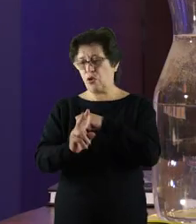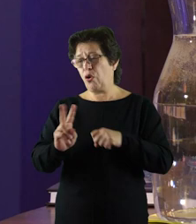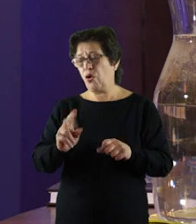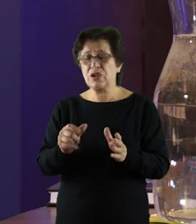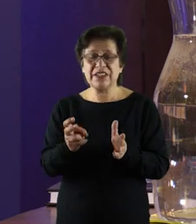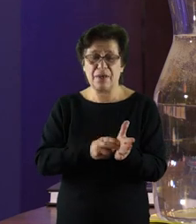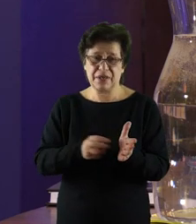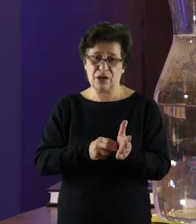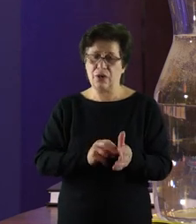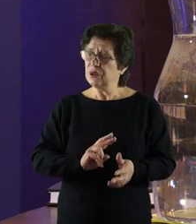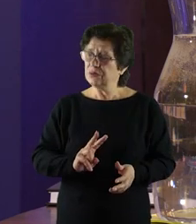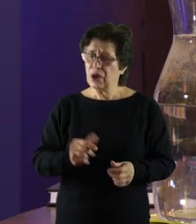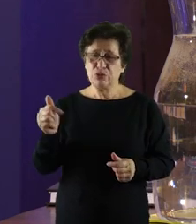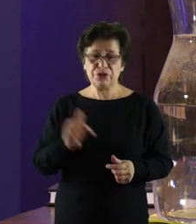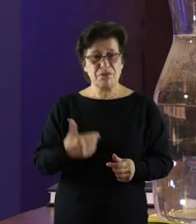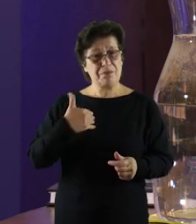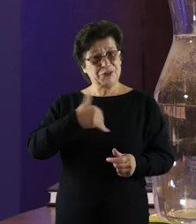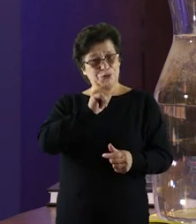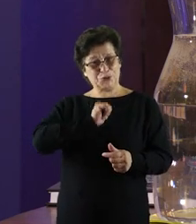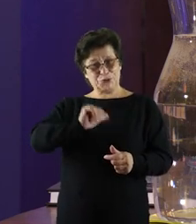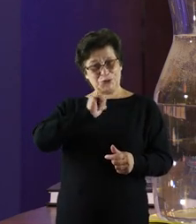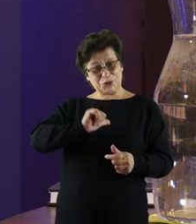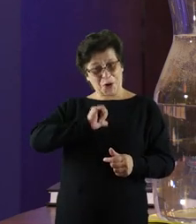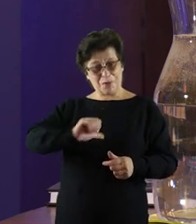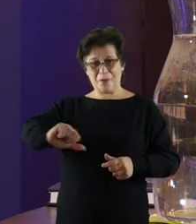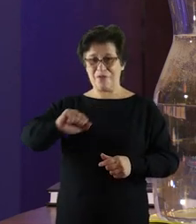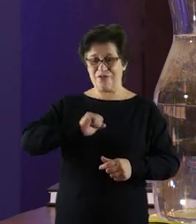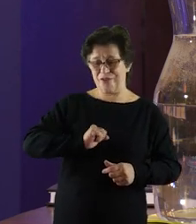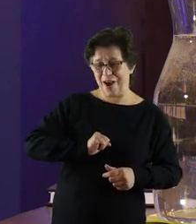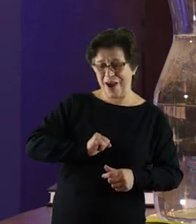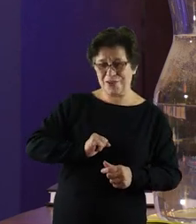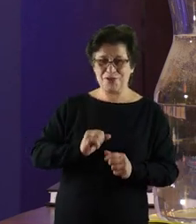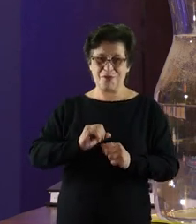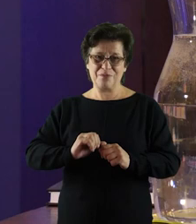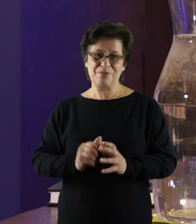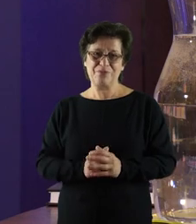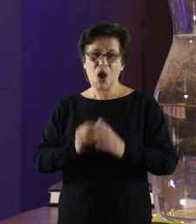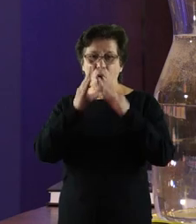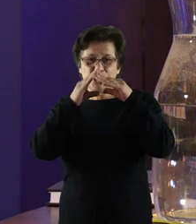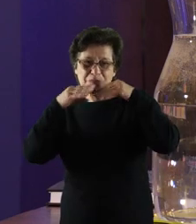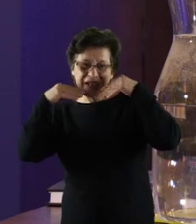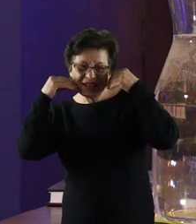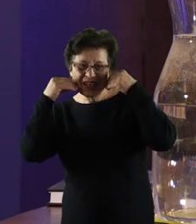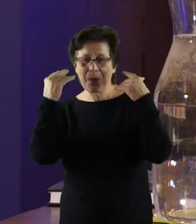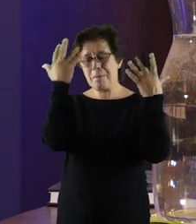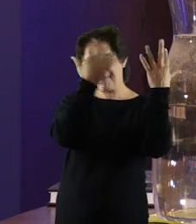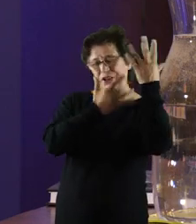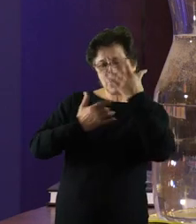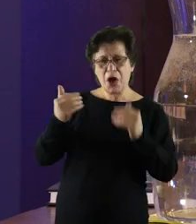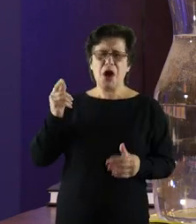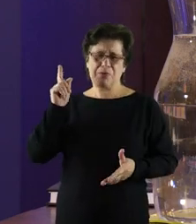sobą, aby być szczerą, uczciwą i świetną dziewczyną, która jest marzycielką i potrafi bardzo